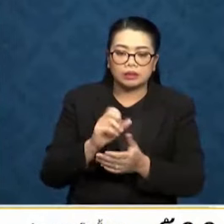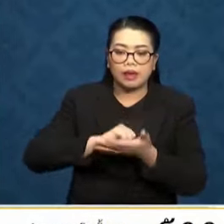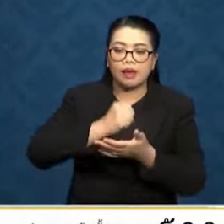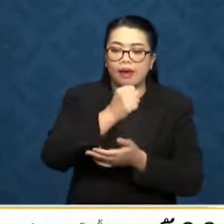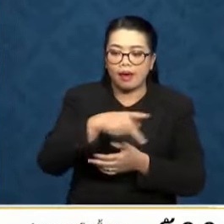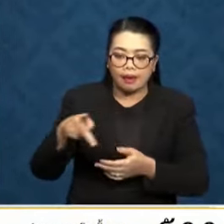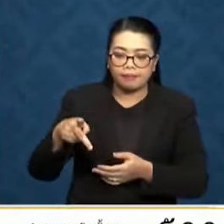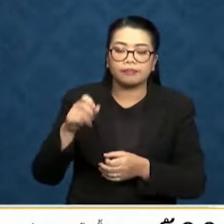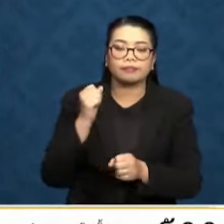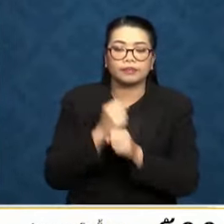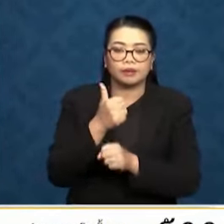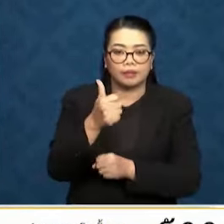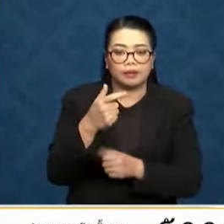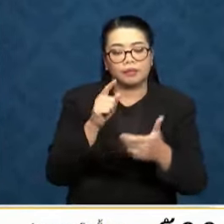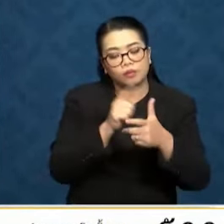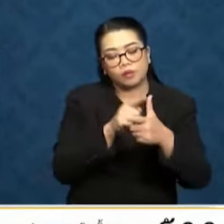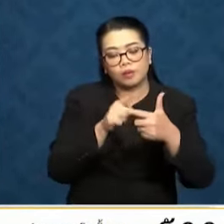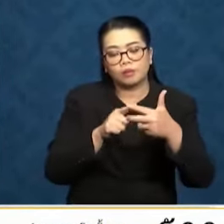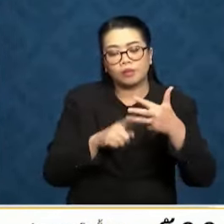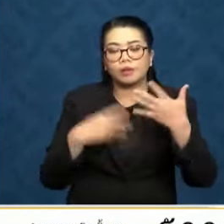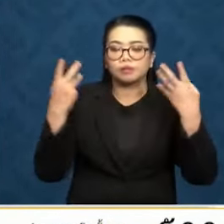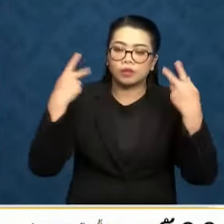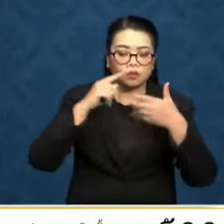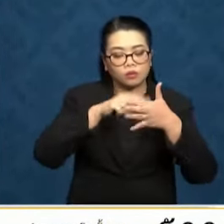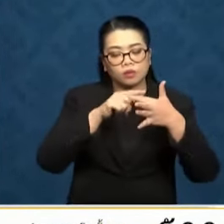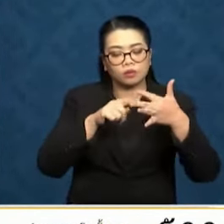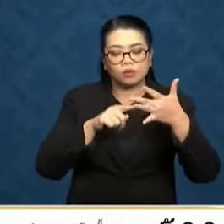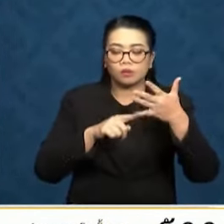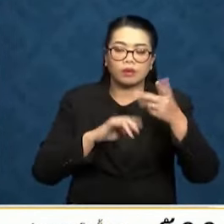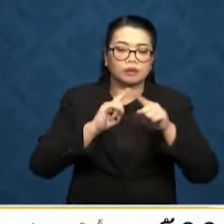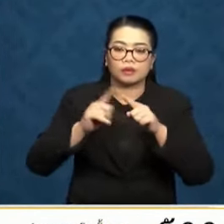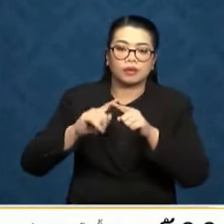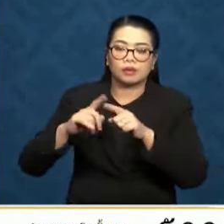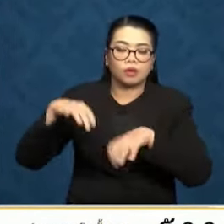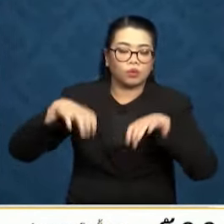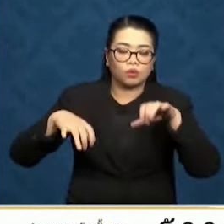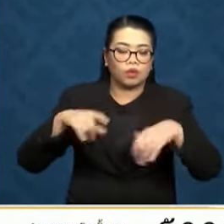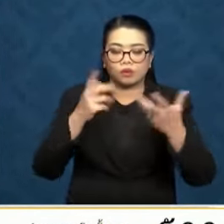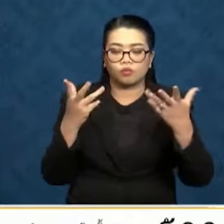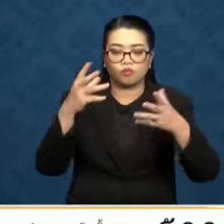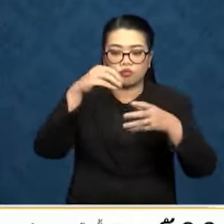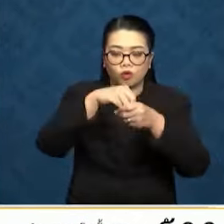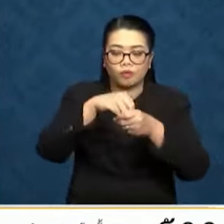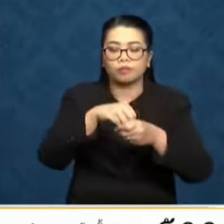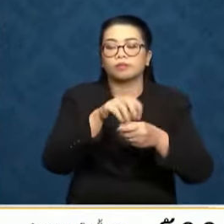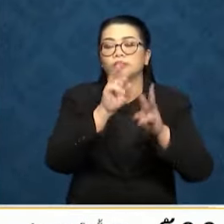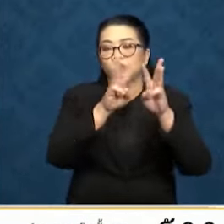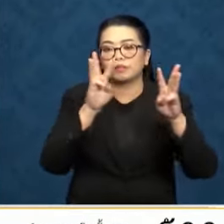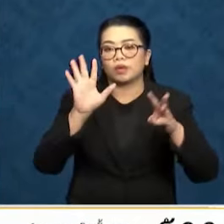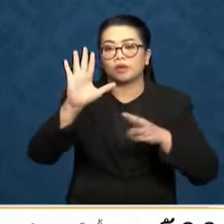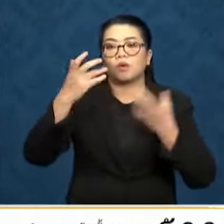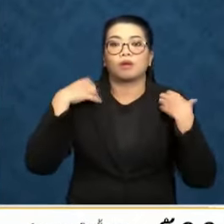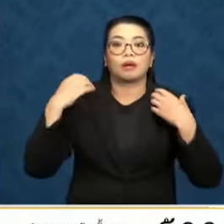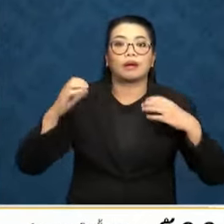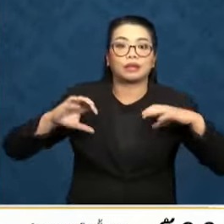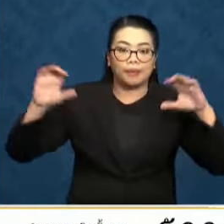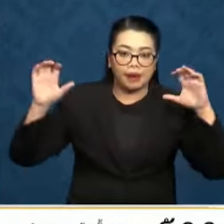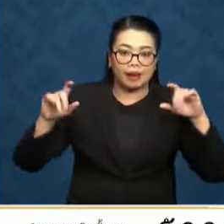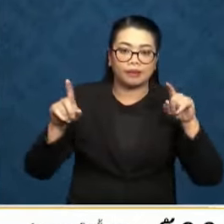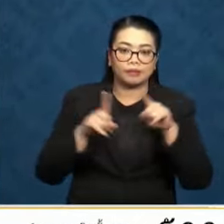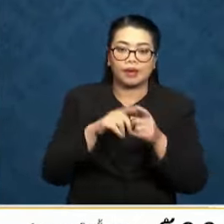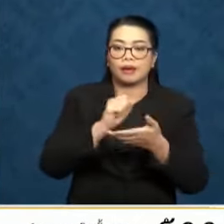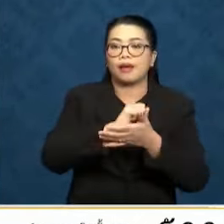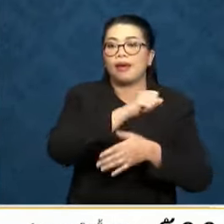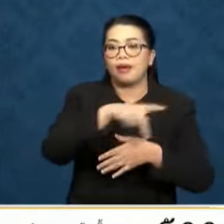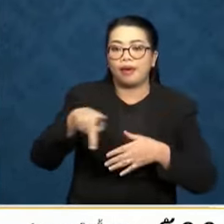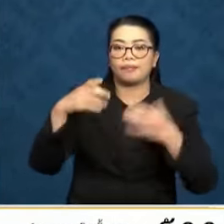เพิ่มมากขึ้นเพราะว่ามันก็จะมีฟีเจอร์นะคะที่มาจากเอ่อหน่วยงานต่างๆอัดรวมกันอยู่ในนี้แล้วก็อีก